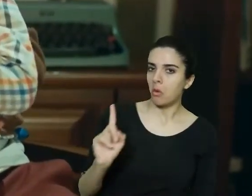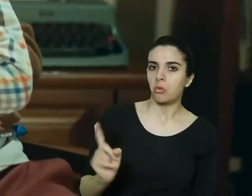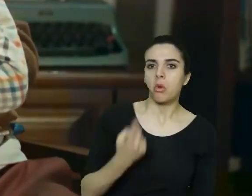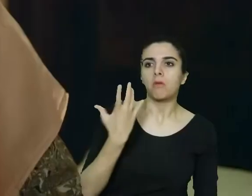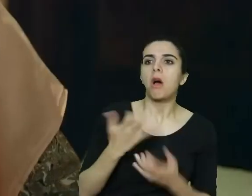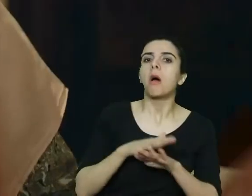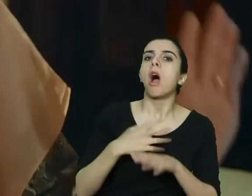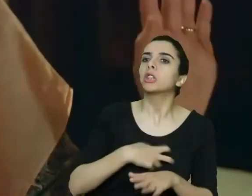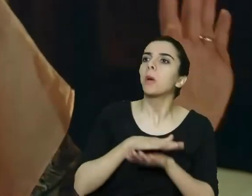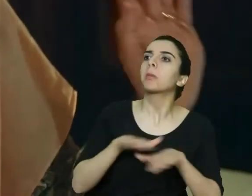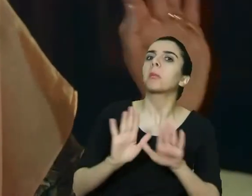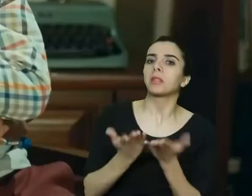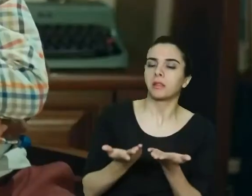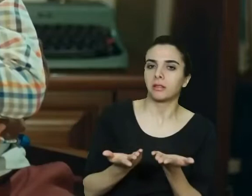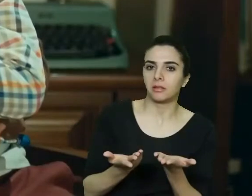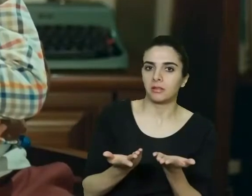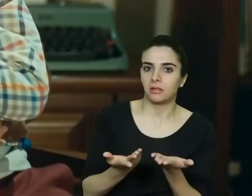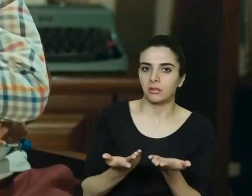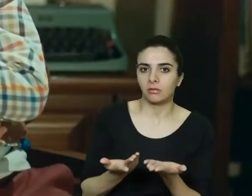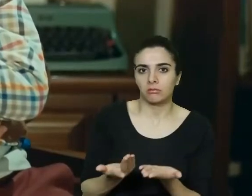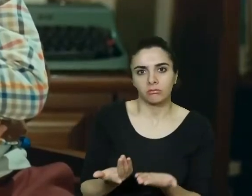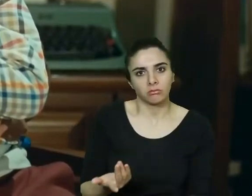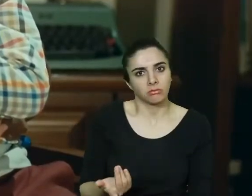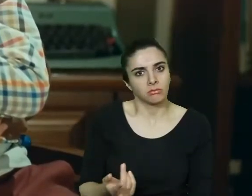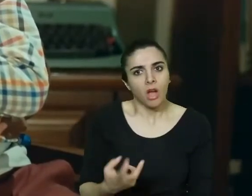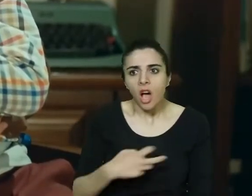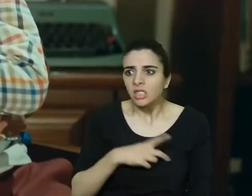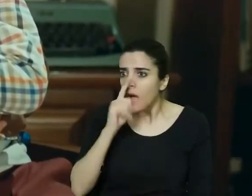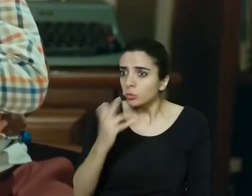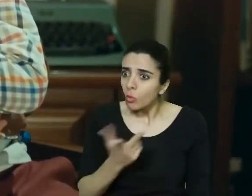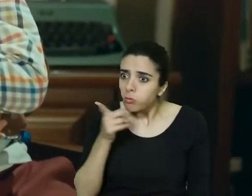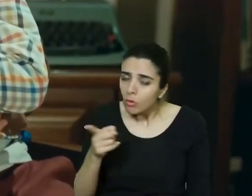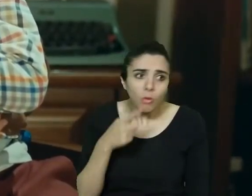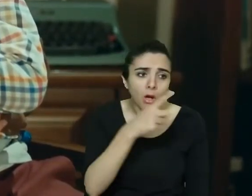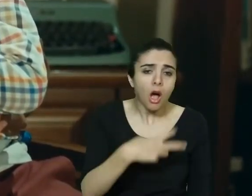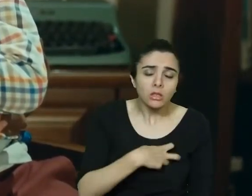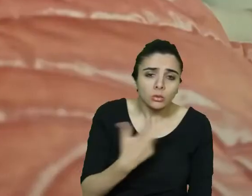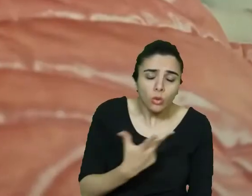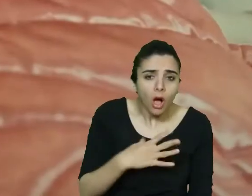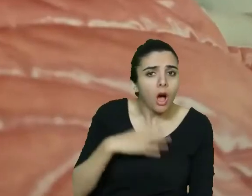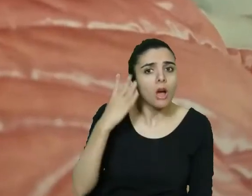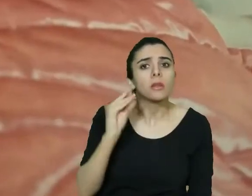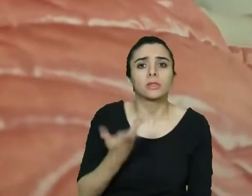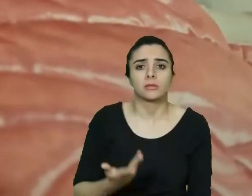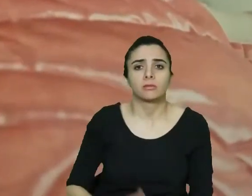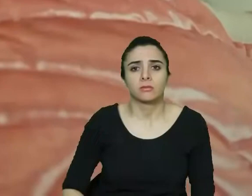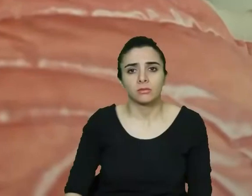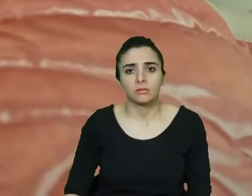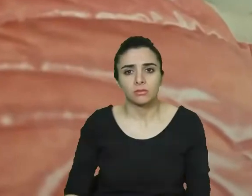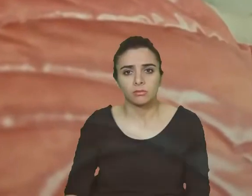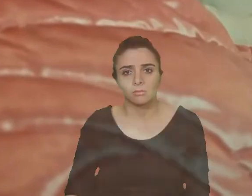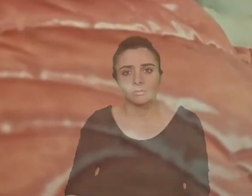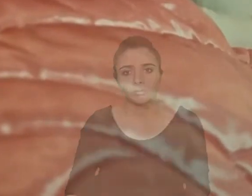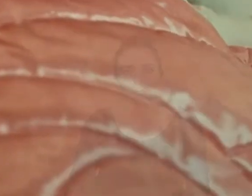ateşi bir sönmede gitti de. Kerem olan hangisi onu anlamadım. Erdem abim mi bu mu? Emine kucağında Kerim'le otururken